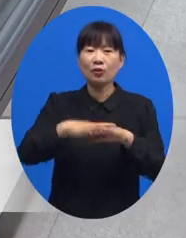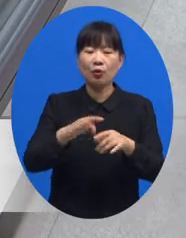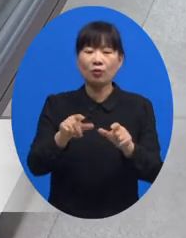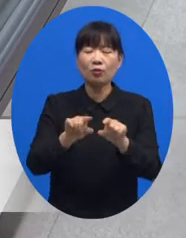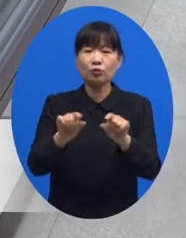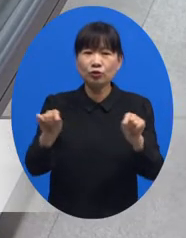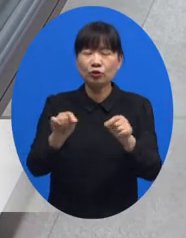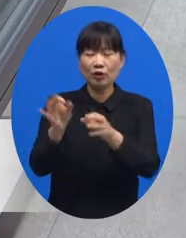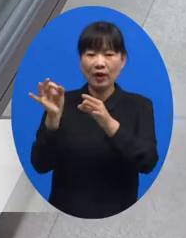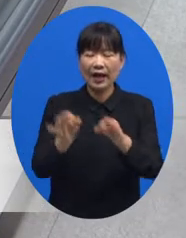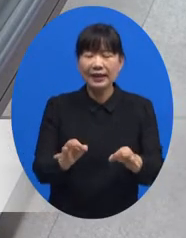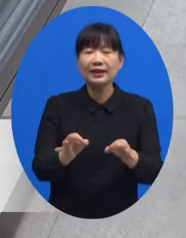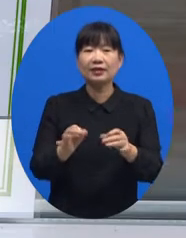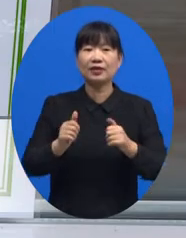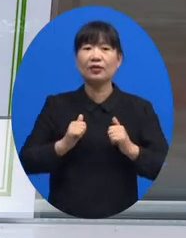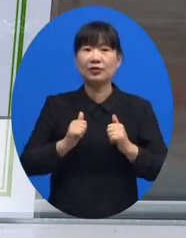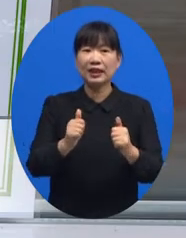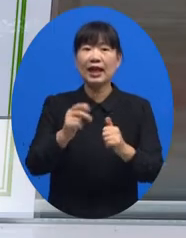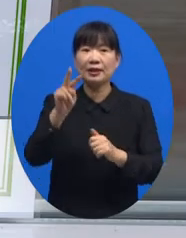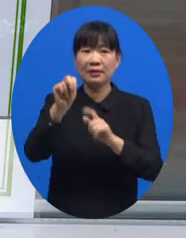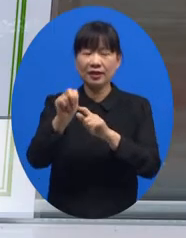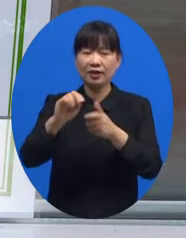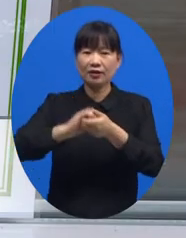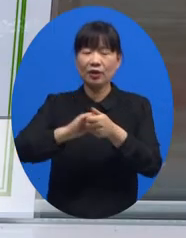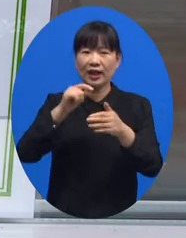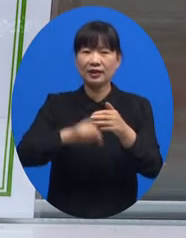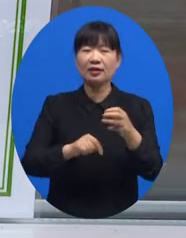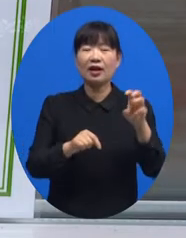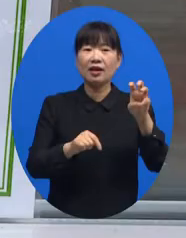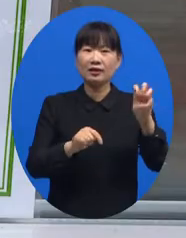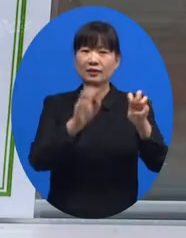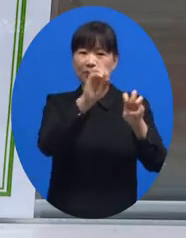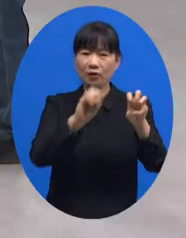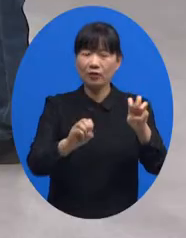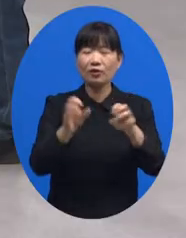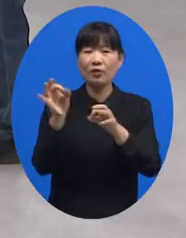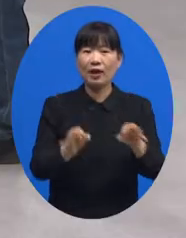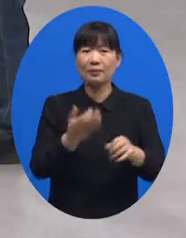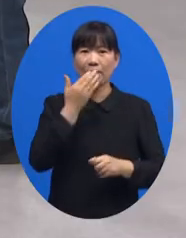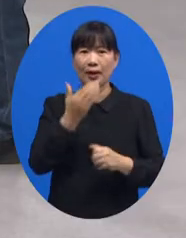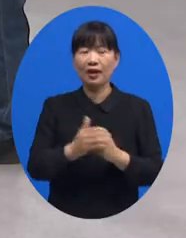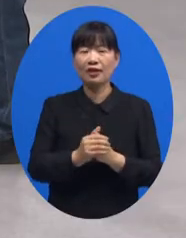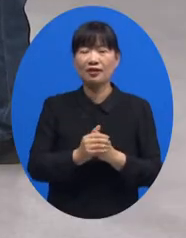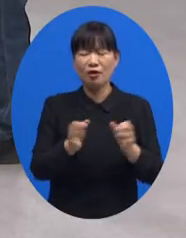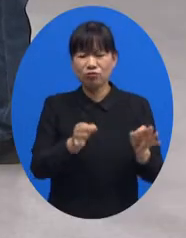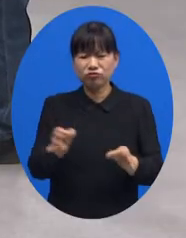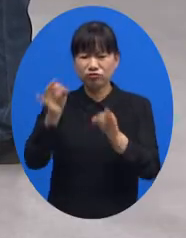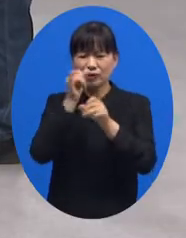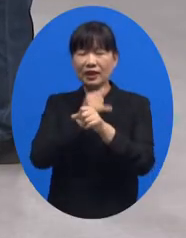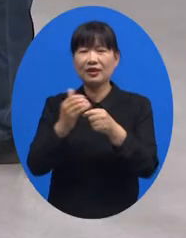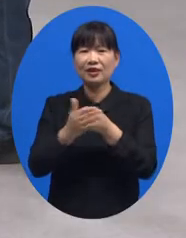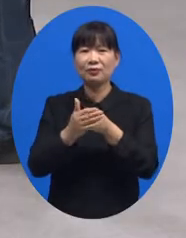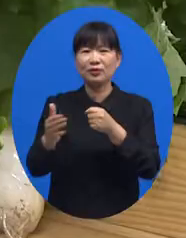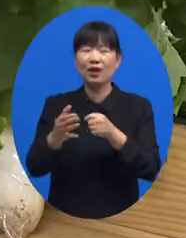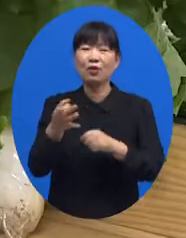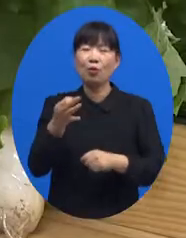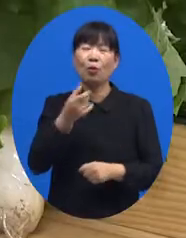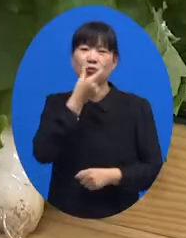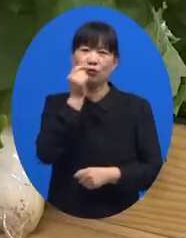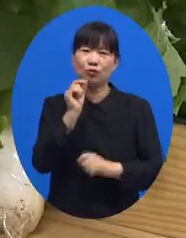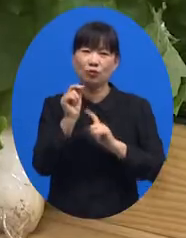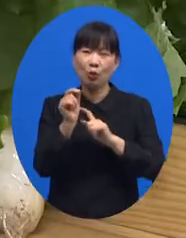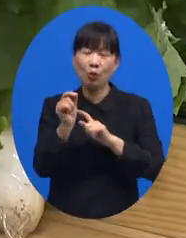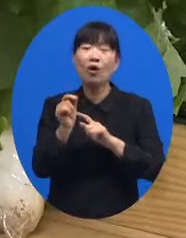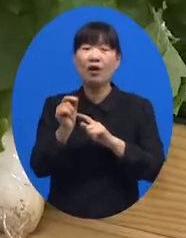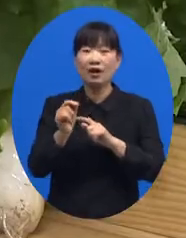1인당 하루에 2만 원 한도 안에서 최대 30% 할인받을 수 있습니다. 급격히 오른 물가 탓에 지갑이 가벼워진 소비자들은